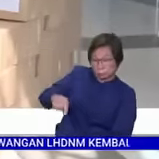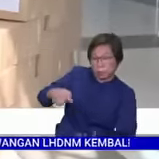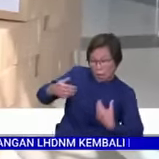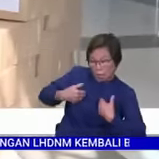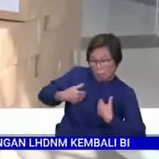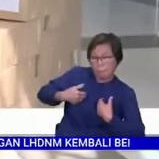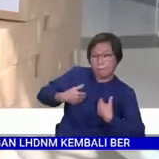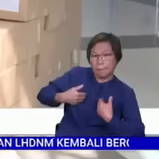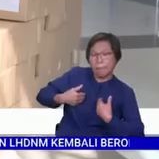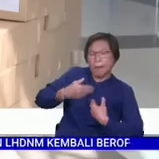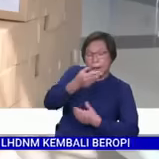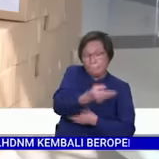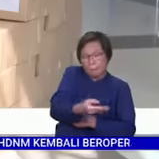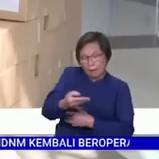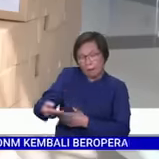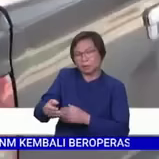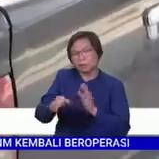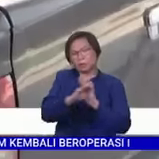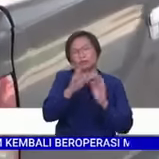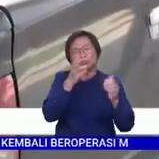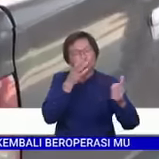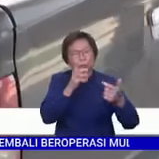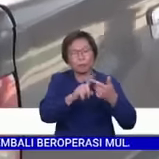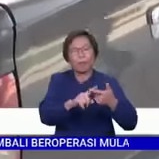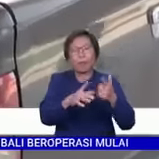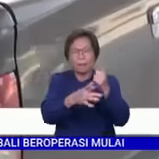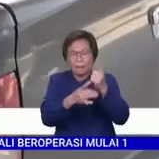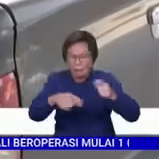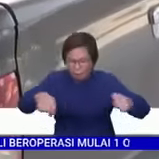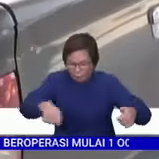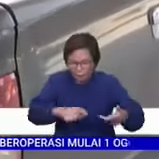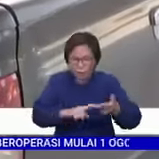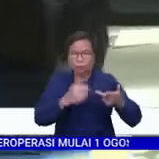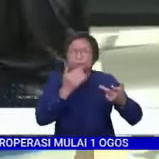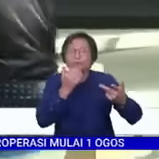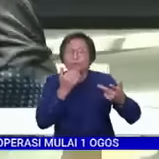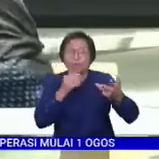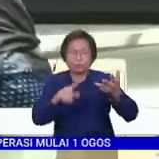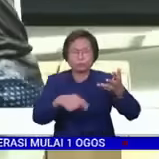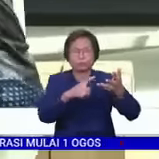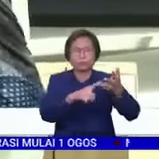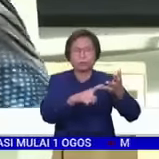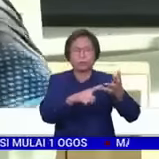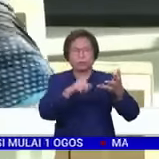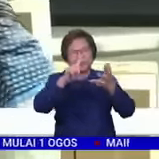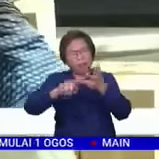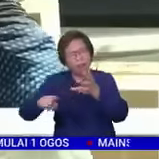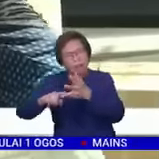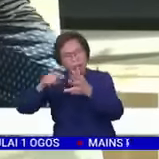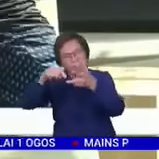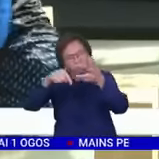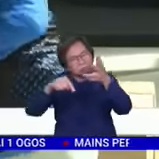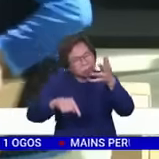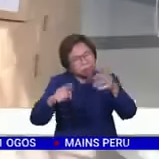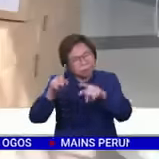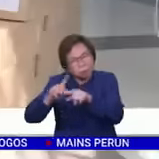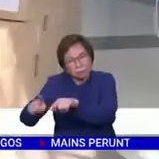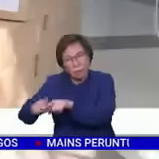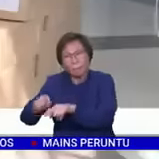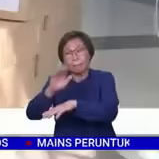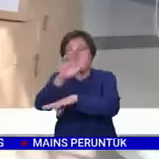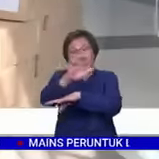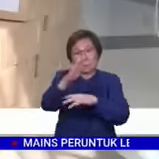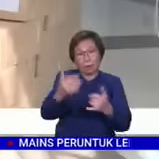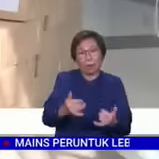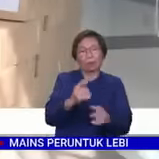ialah soal keperluan borongan asas seperti beras minyak masak gula dan juga sebagainya dan nah